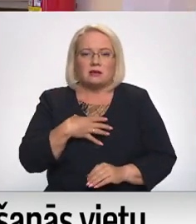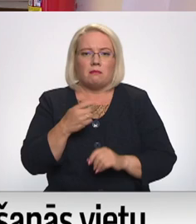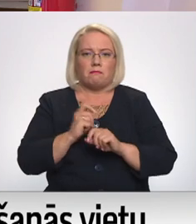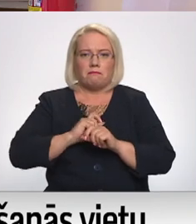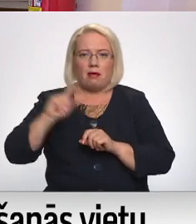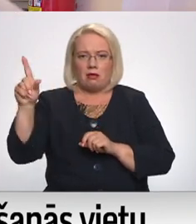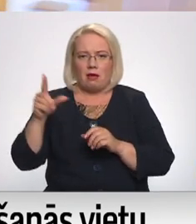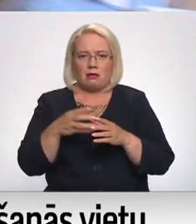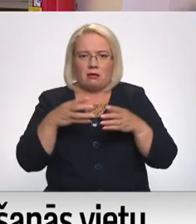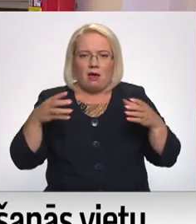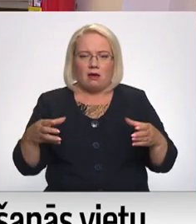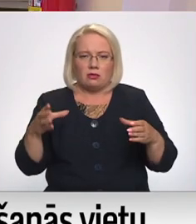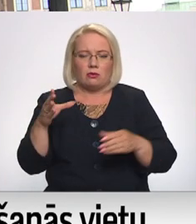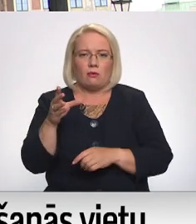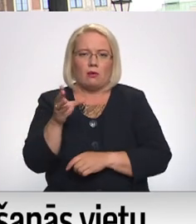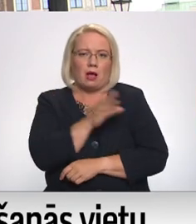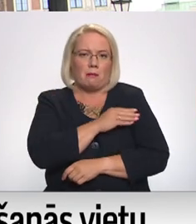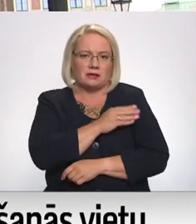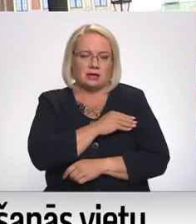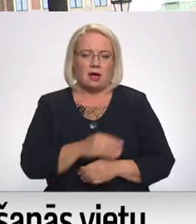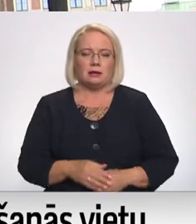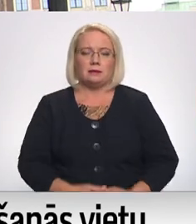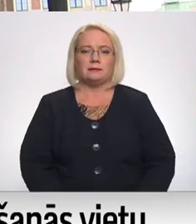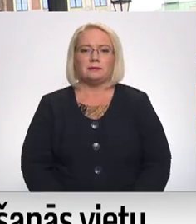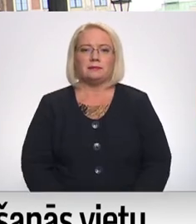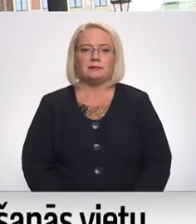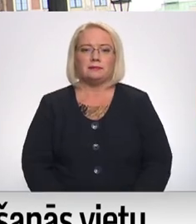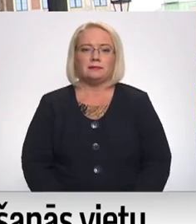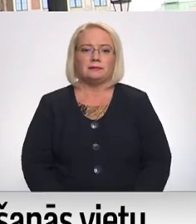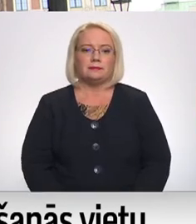palielināt tā kapacitāti. Vita Anstrate, Ivans Milovs, Latvijas televīzija.